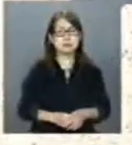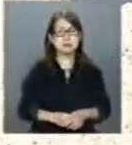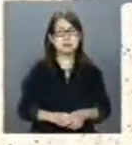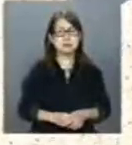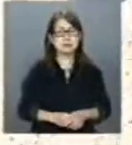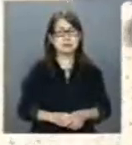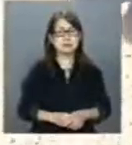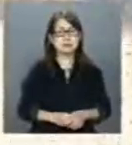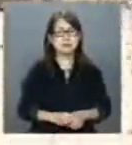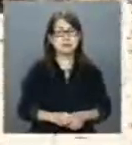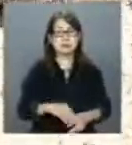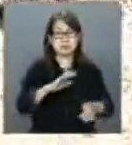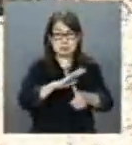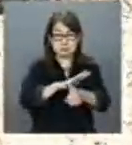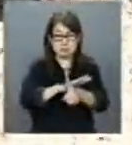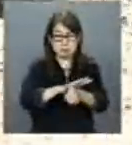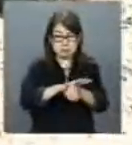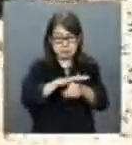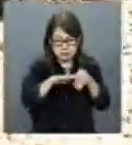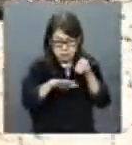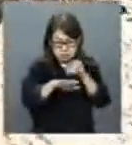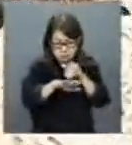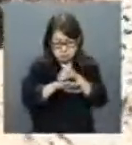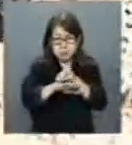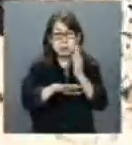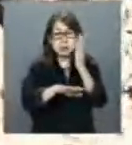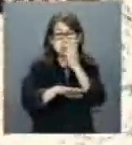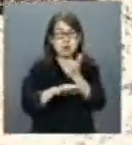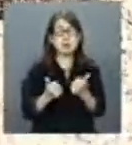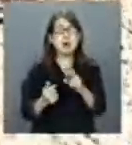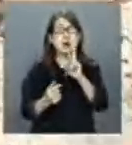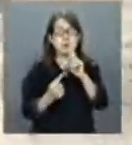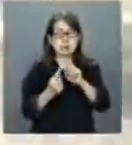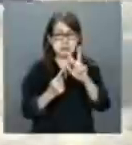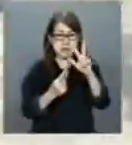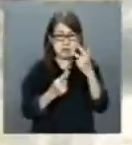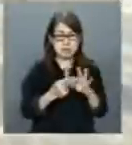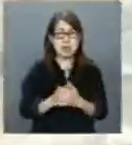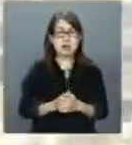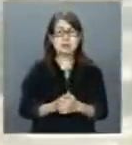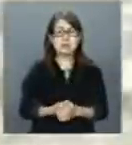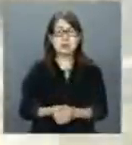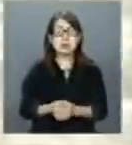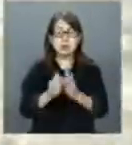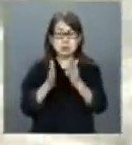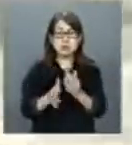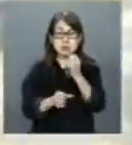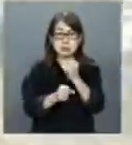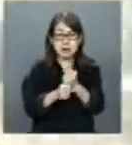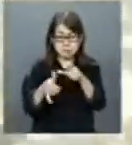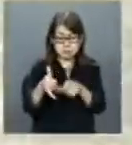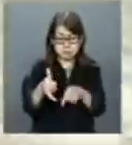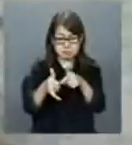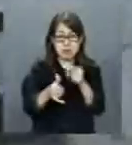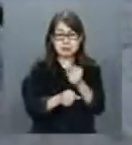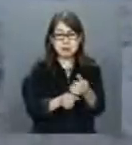เต่ากระรุ่นนี้ถือเป็นลูกเต่ารุ่นที่3ค่ะที่ได้รับการดูแลจากปรีดาเจริญพักอดีตชาวประมงผู้พลิกชีวิตมา